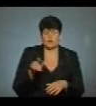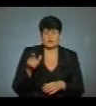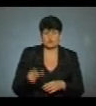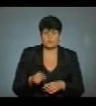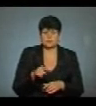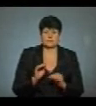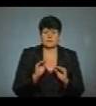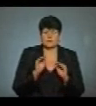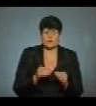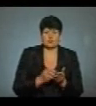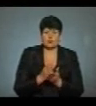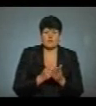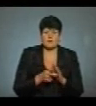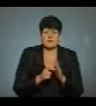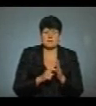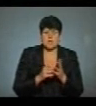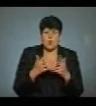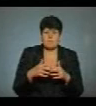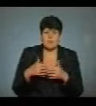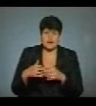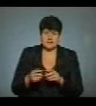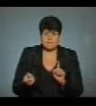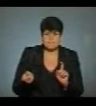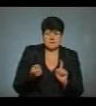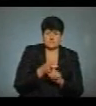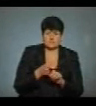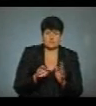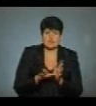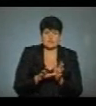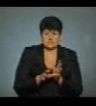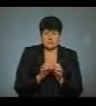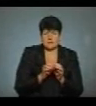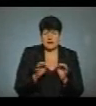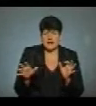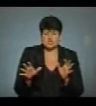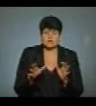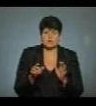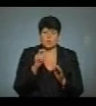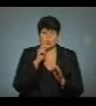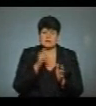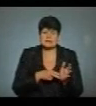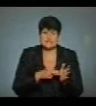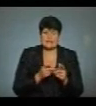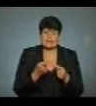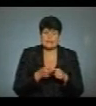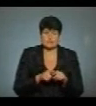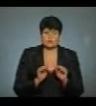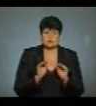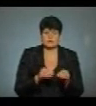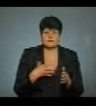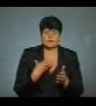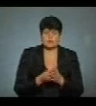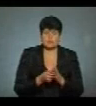Він встановив у службових приміщеннях обладнання та підключився до електричної мережі «Укрзалізниці». Техніку розмістив у своєму кабінеті